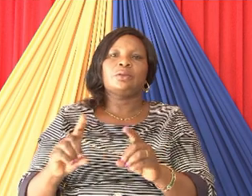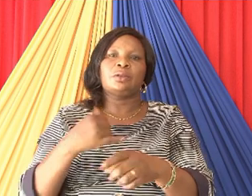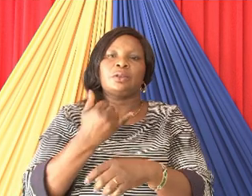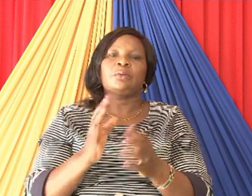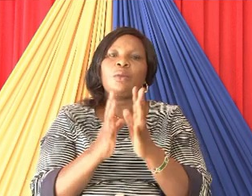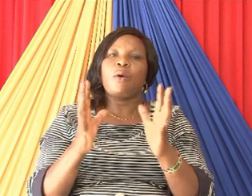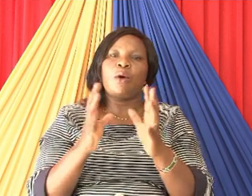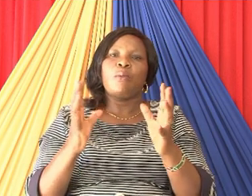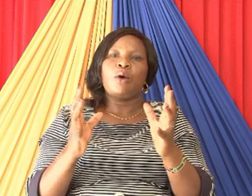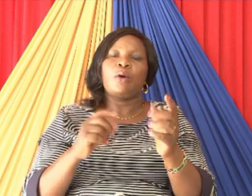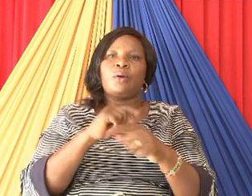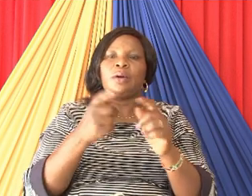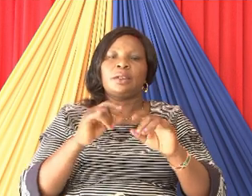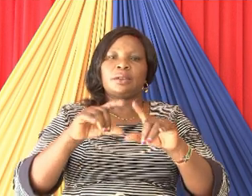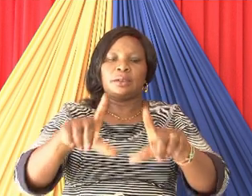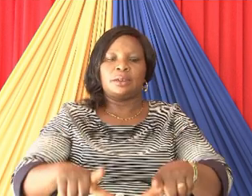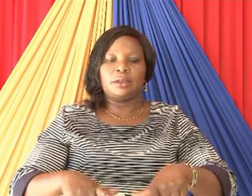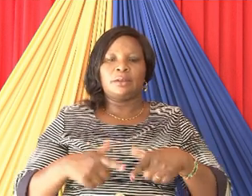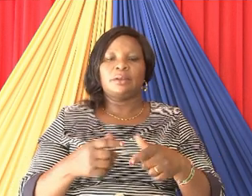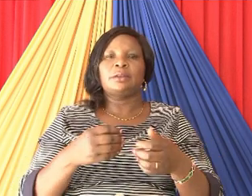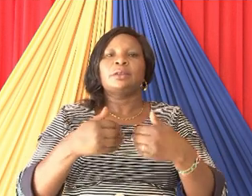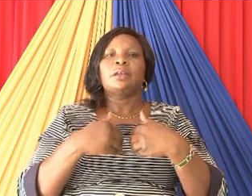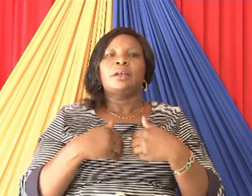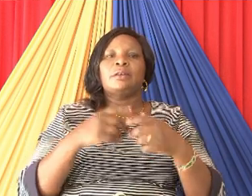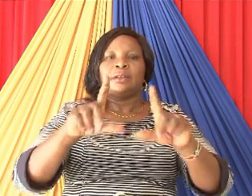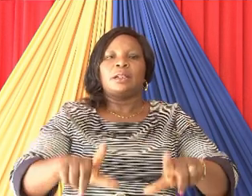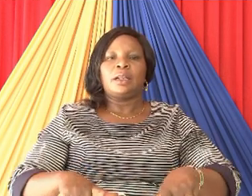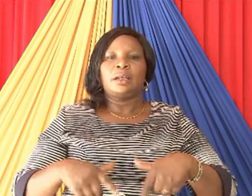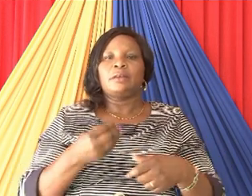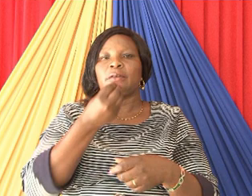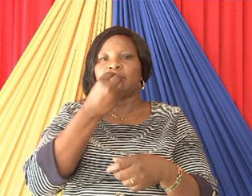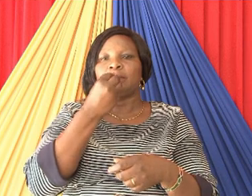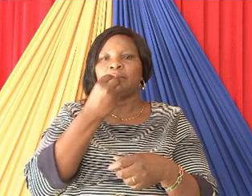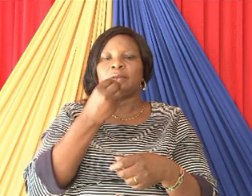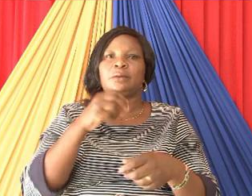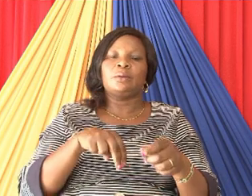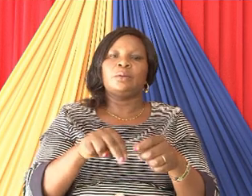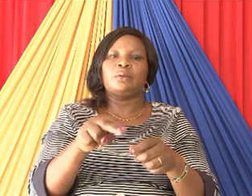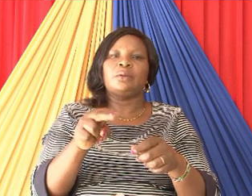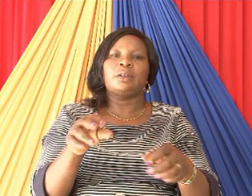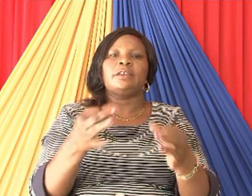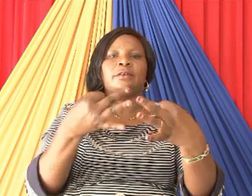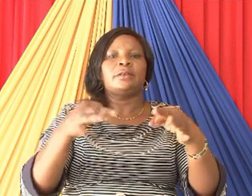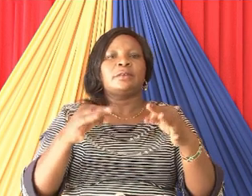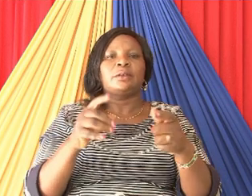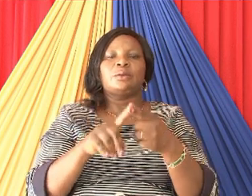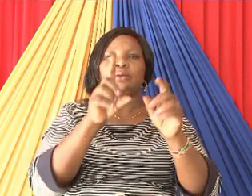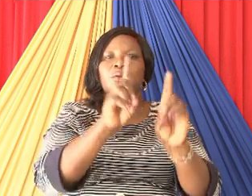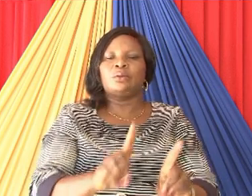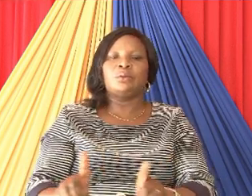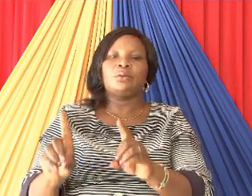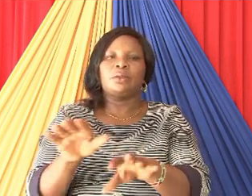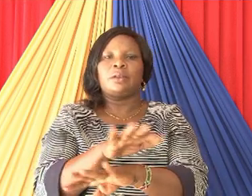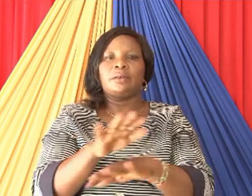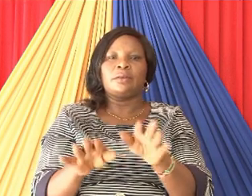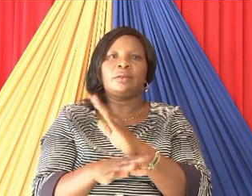Mungu. Tunapoishi tunapata chakula, tunapata uhai, naweza kwenda, tunapata uhuru wa kufanya mambo yetu yote.